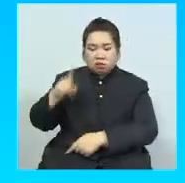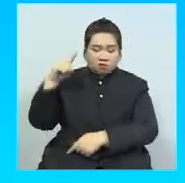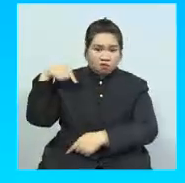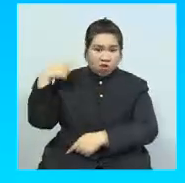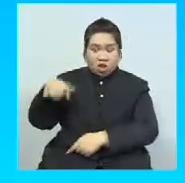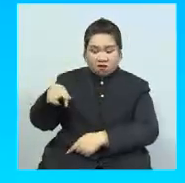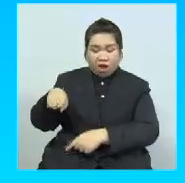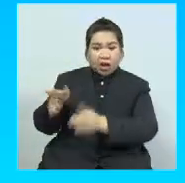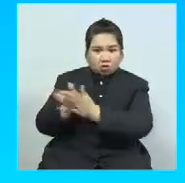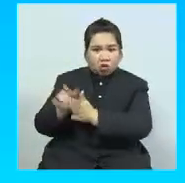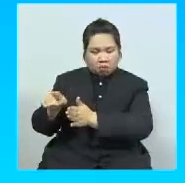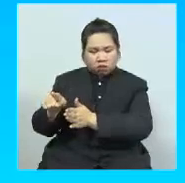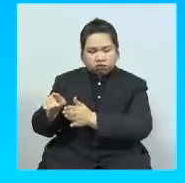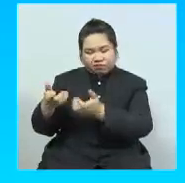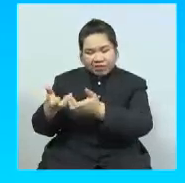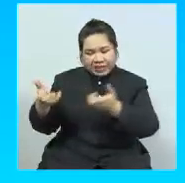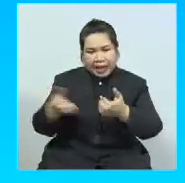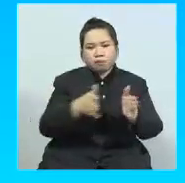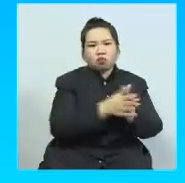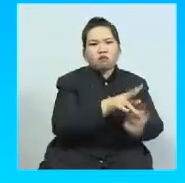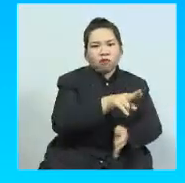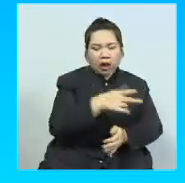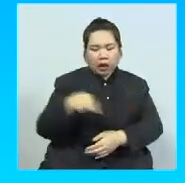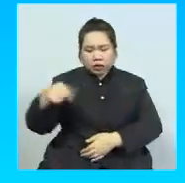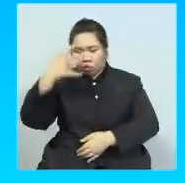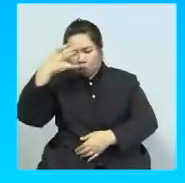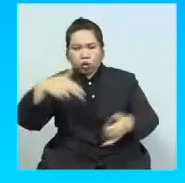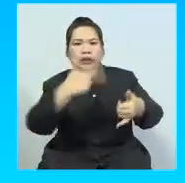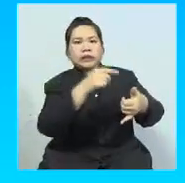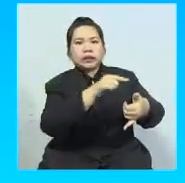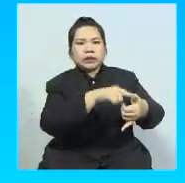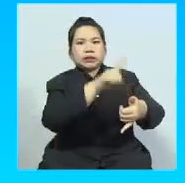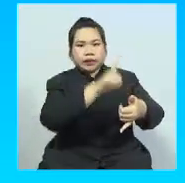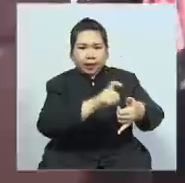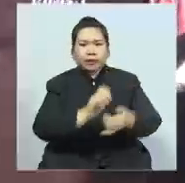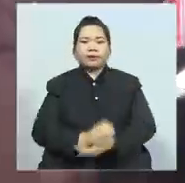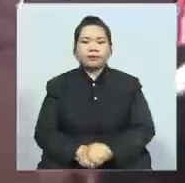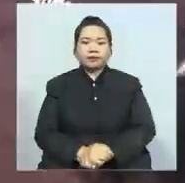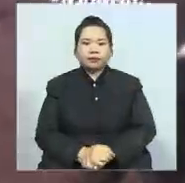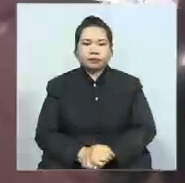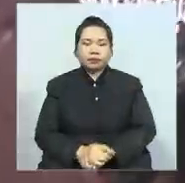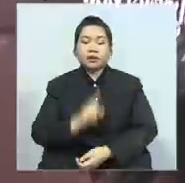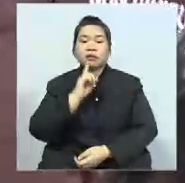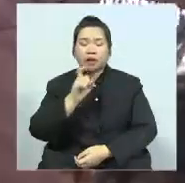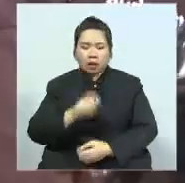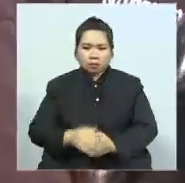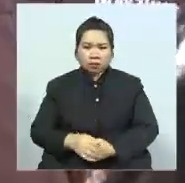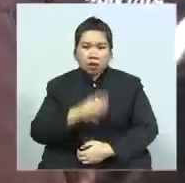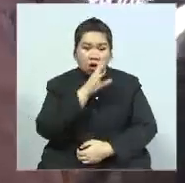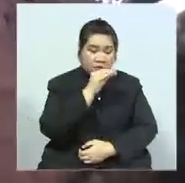ำให้ตัวเขาบันดาลโทสะชักปืนออกมายิงจนเสียชีวิตค่ะ วันนั้นหลังจากเขาพูดเรา